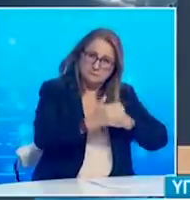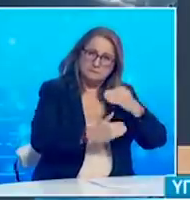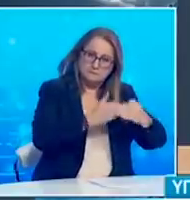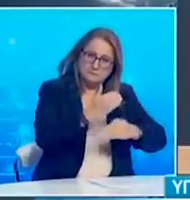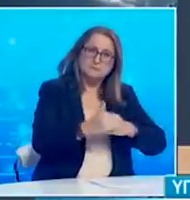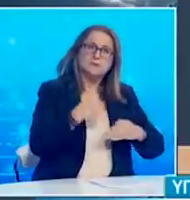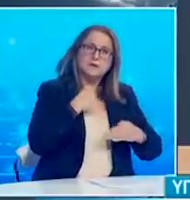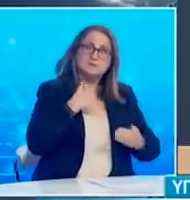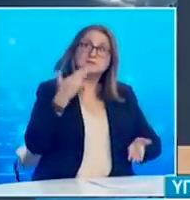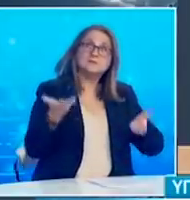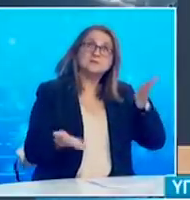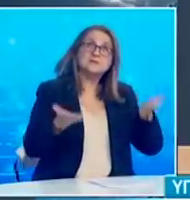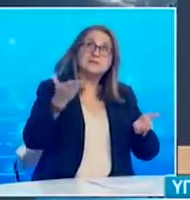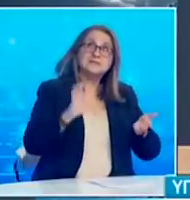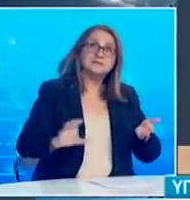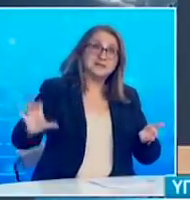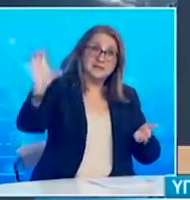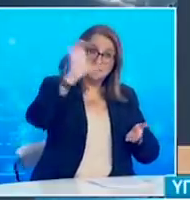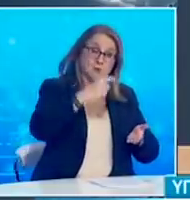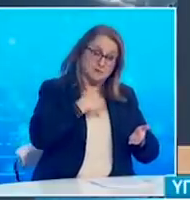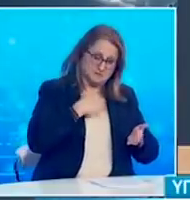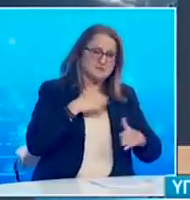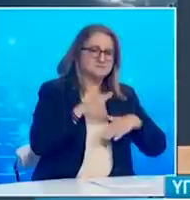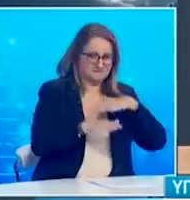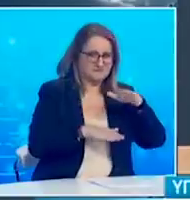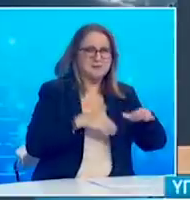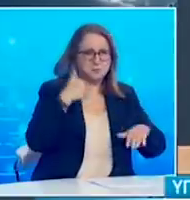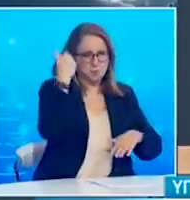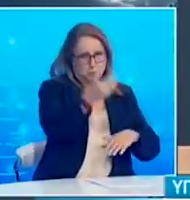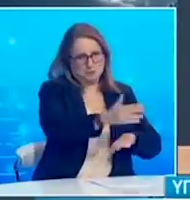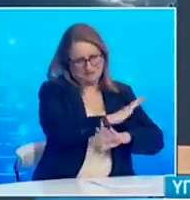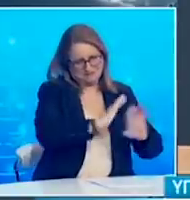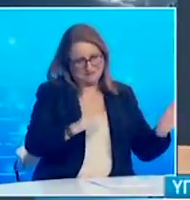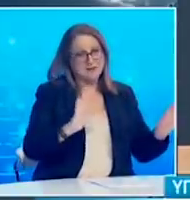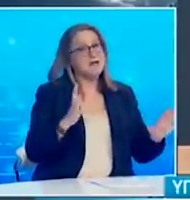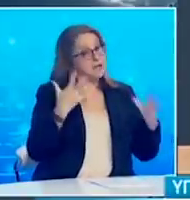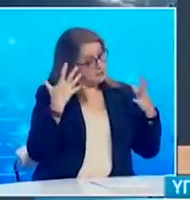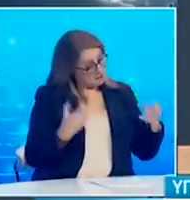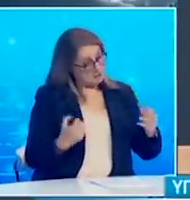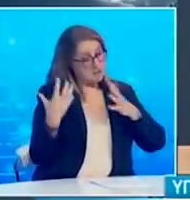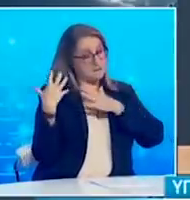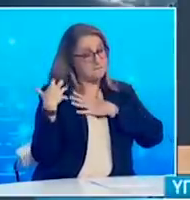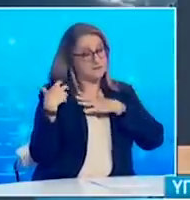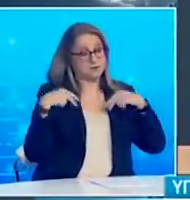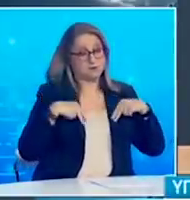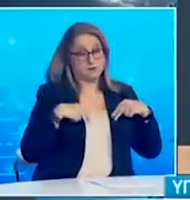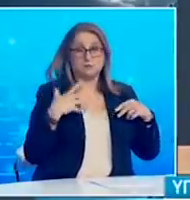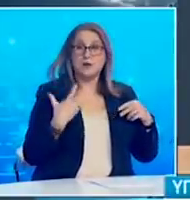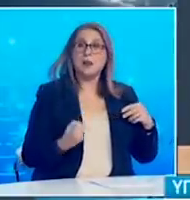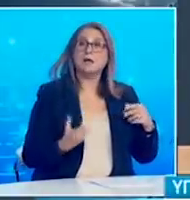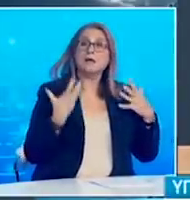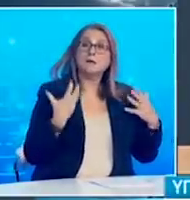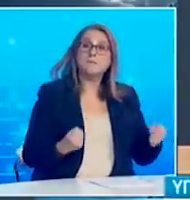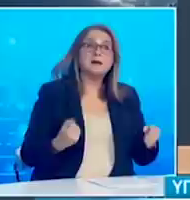σχέση με οποιονδήποτε άλλο έχουμε κάνει σημαντικά βήματα. Το κράτος έχει ευθύνη, υπάρχει κοινωνική ευθύνη. Υπάρχει κοινωνική ευθύνη όταν